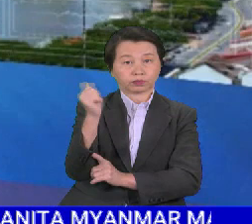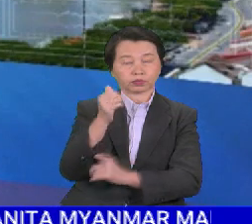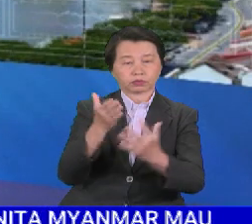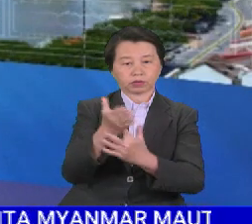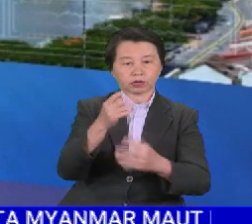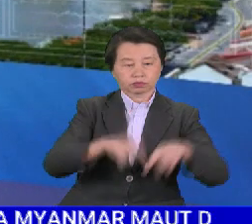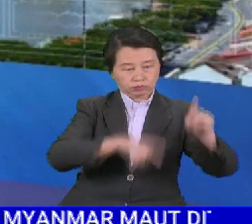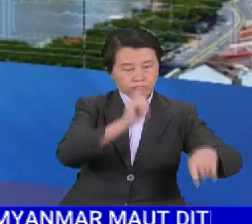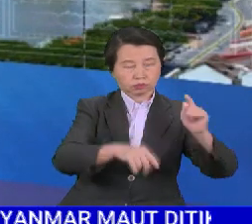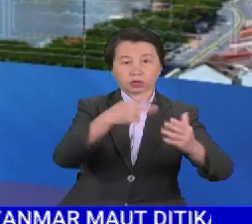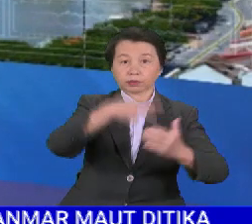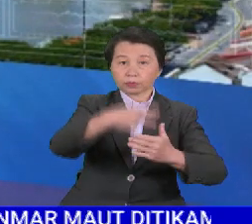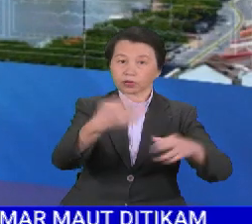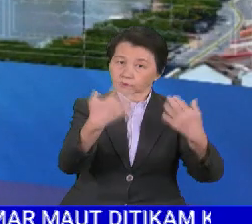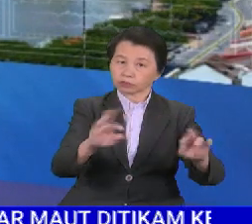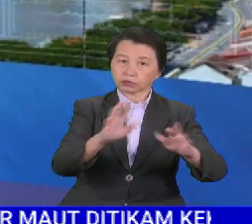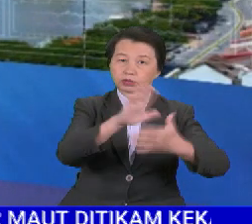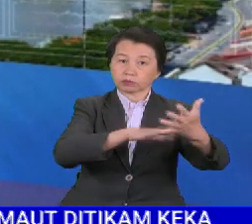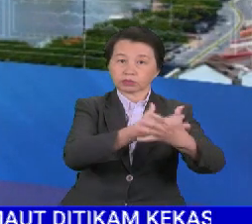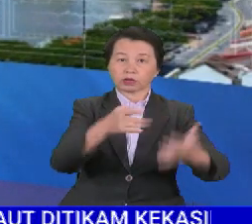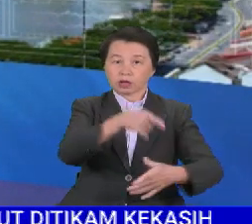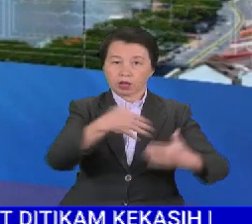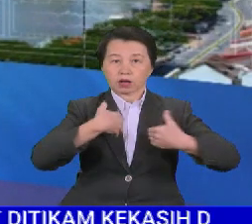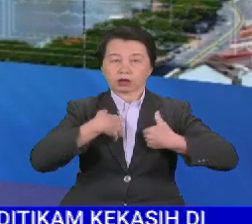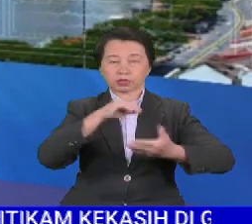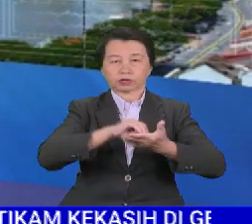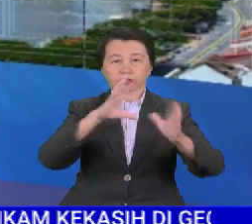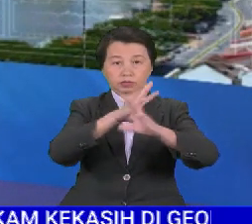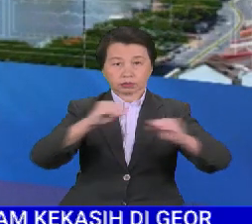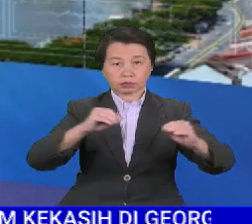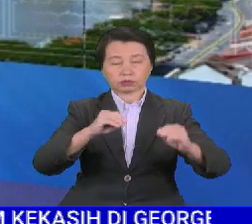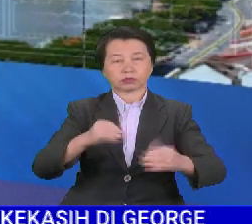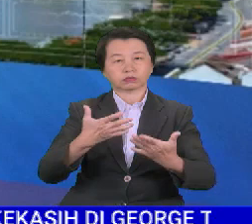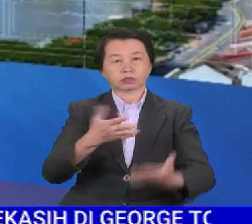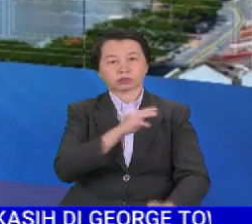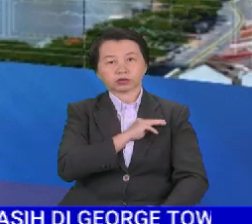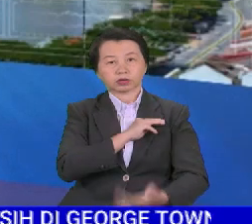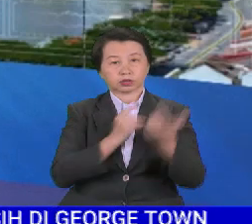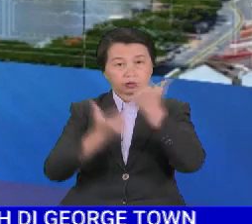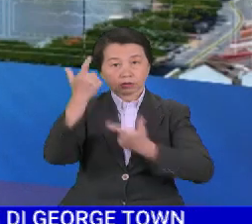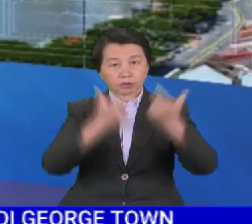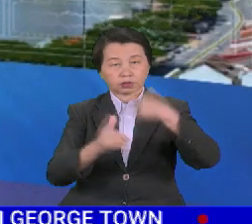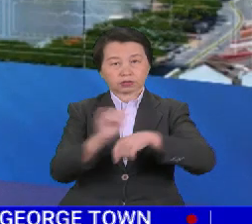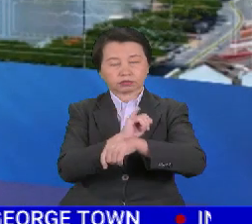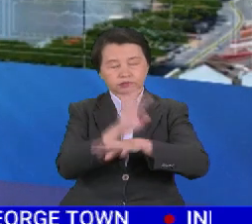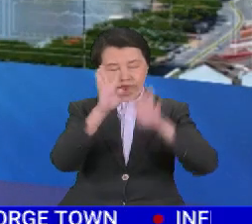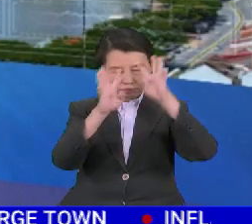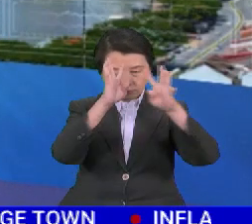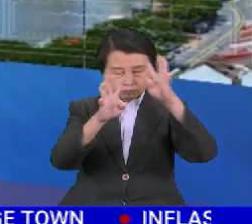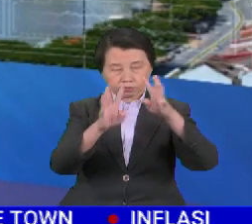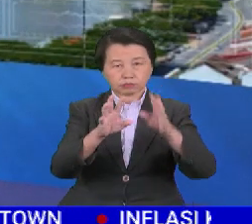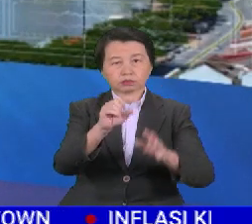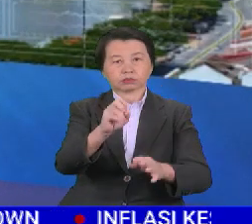menerusi pelbagai program yang telah dijadualkan diadakan di negeri ini. Menurut Menteri Pelancongan, Industri Kreatif dan